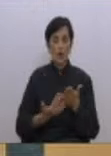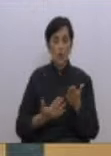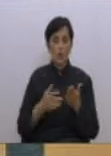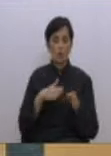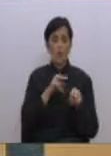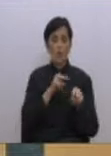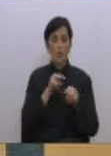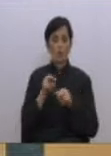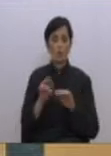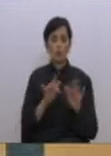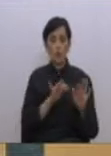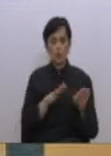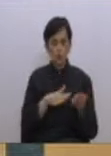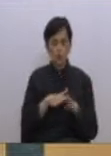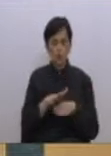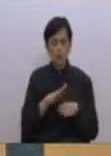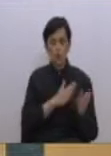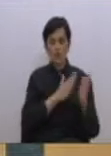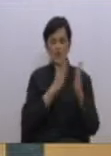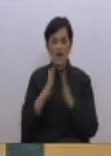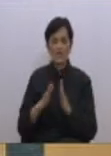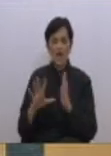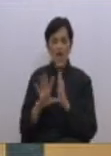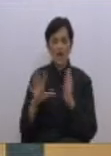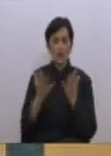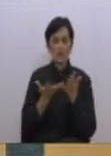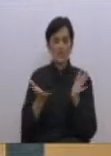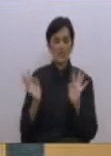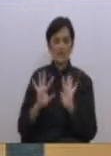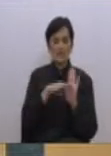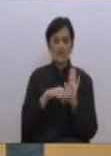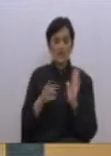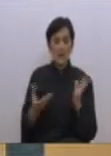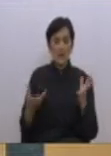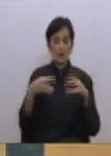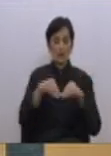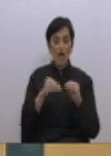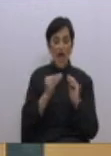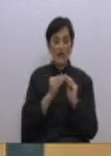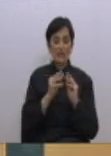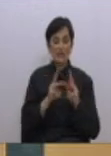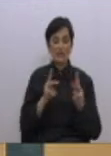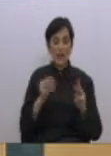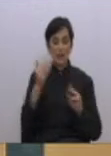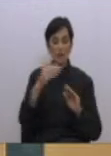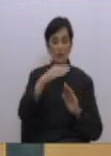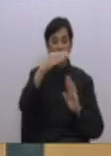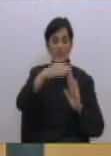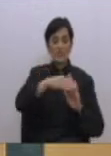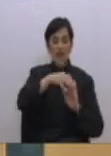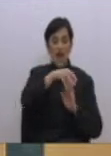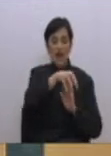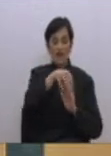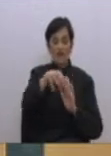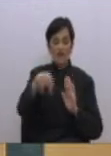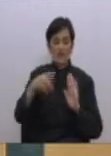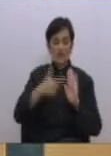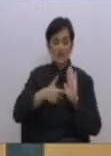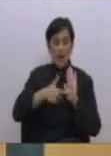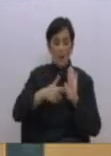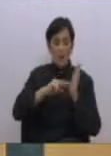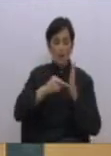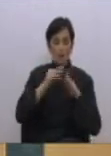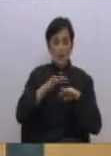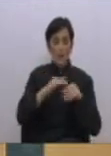შესრულების მონიტორინგის პროცედურად გადაჰყავს ელექტრონულ სივრცეში. სისტემაში ჩართული მინისტრო და მათ დაქვემდებარებაში მყოფ 70-მდე